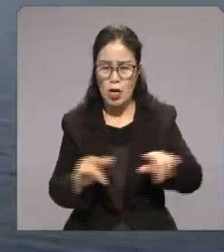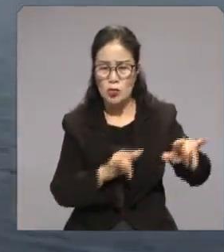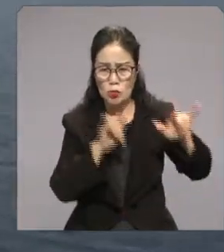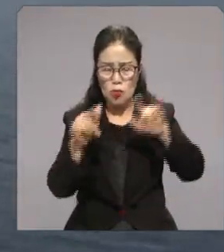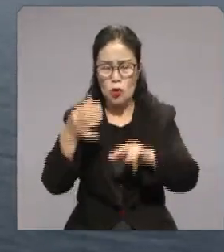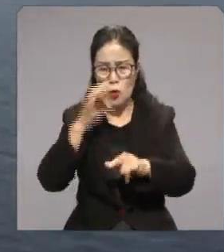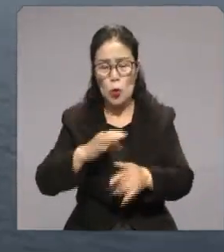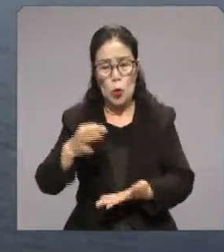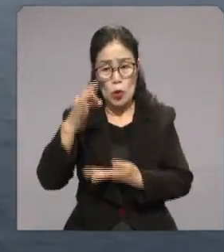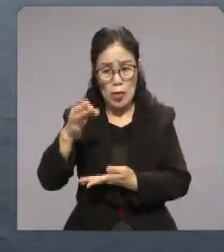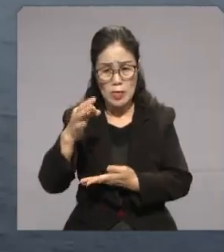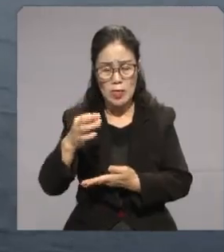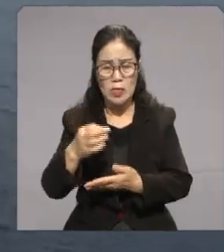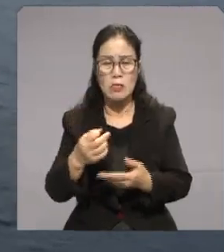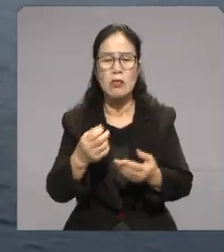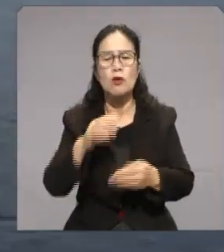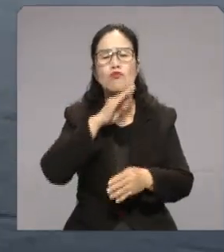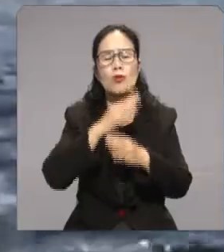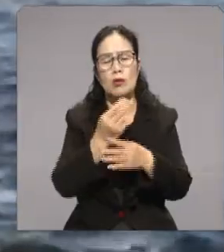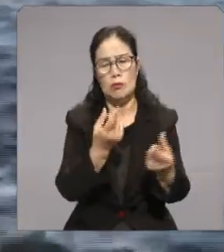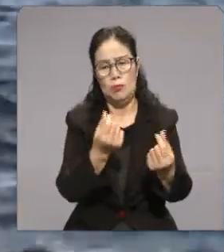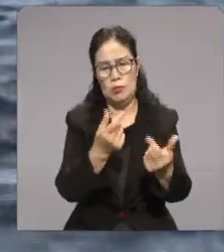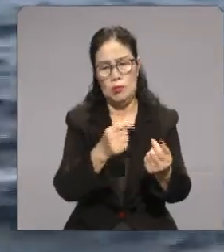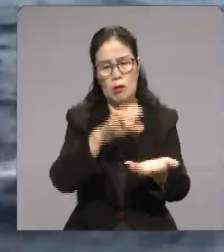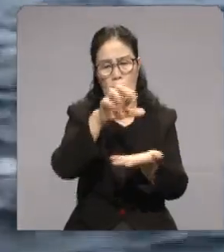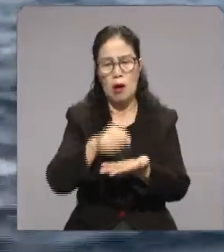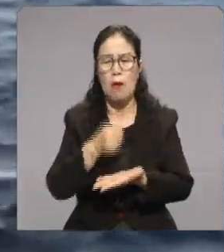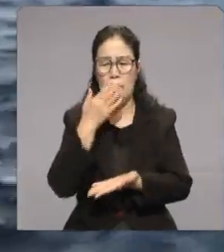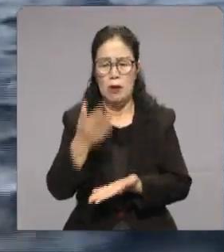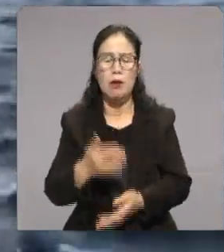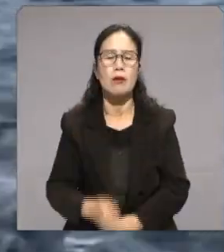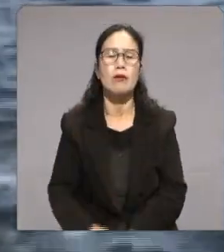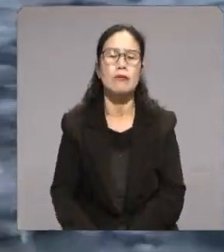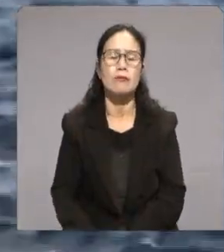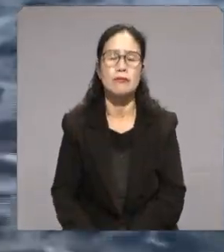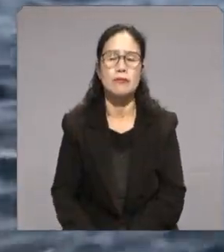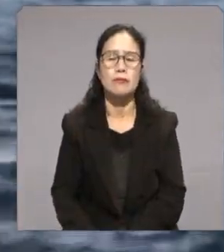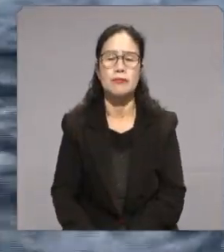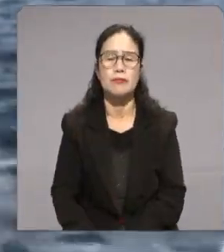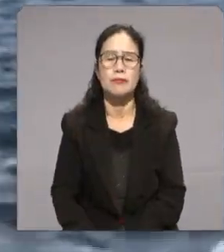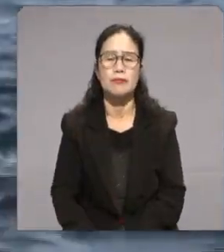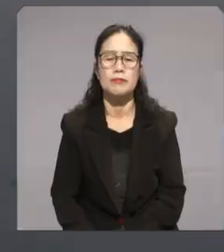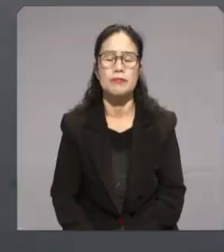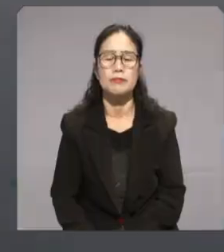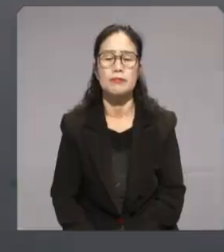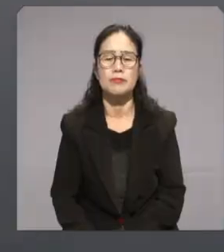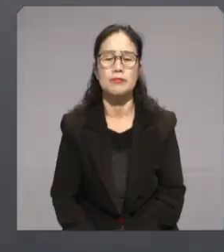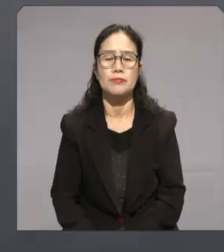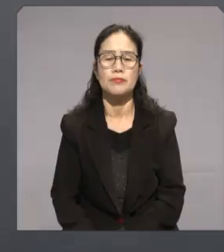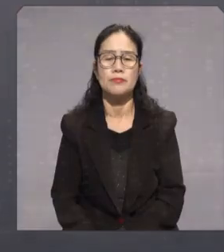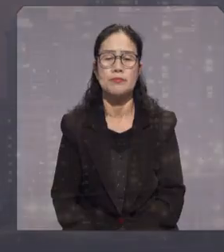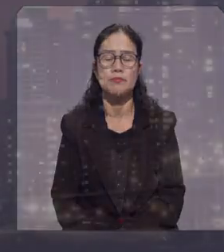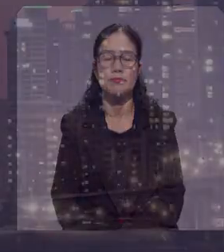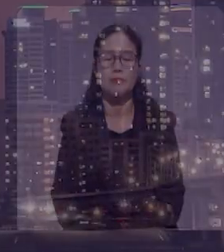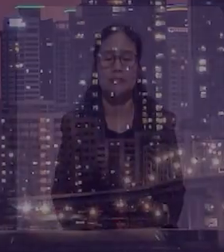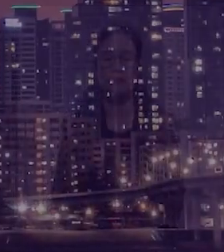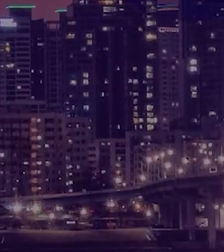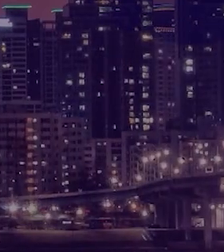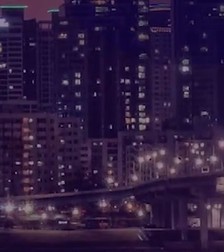가치를 북한도 유사하게 지닐 수 있게 됐습니다. OBS 뉴스 갈태웅입니다.